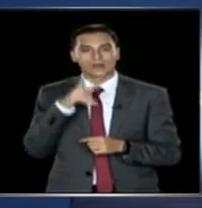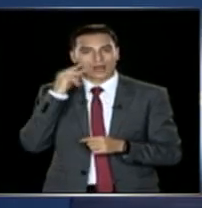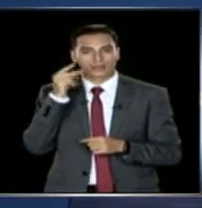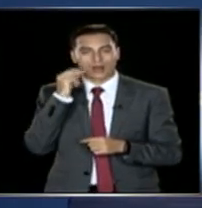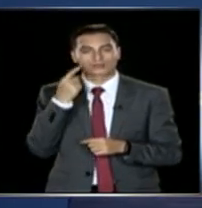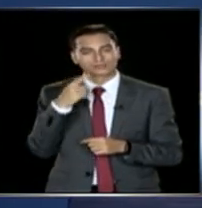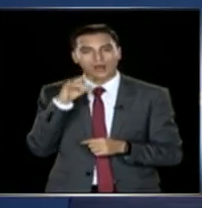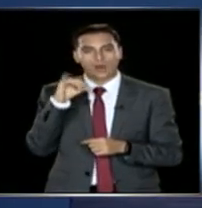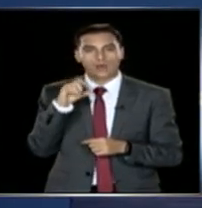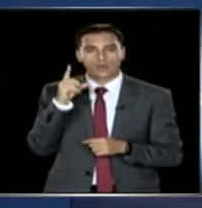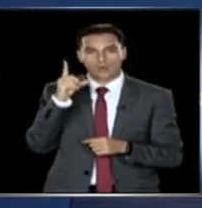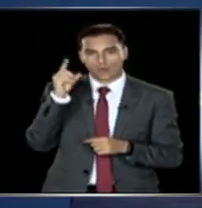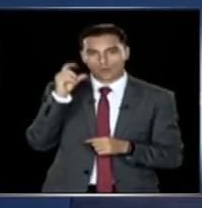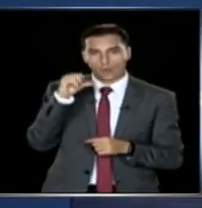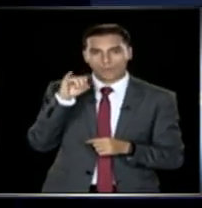إيطاليا.